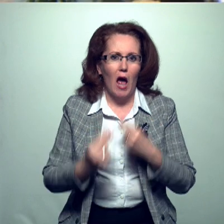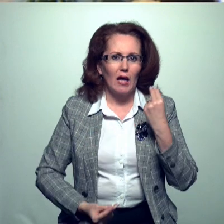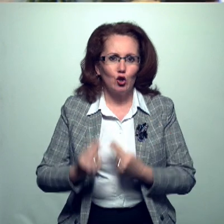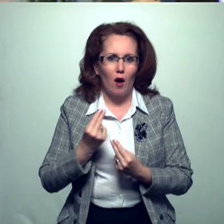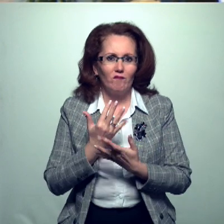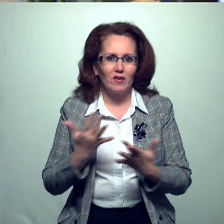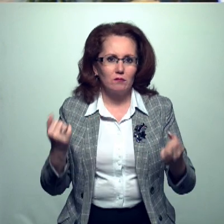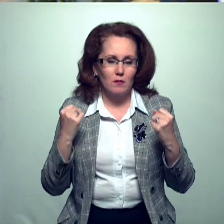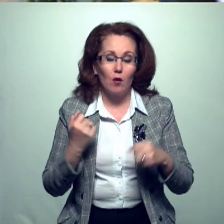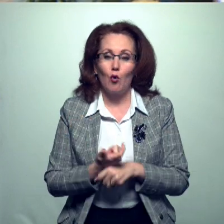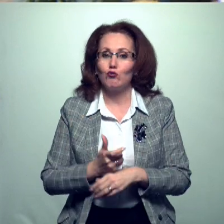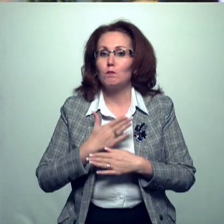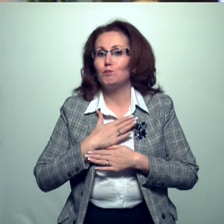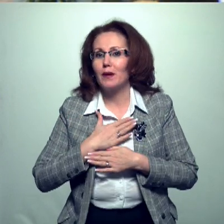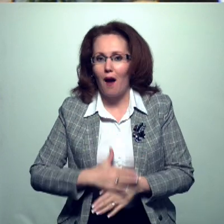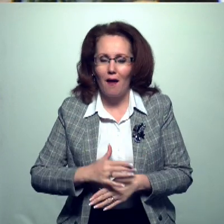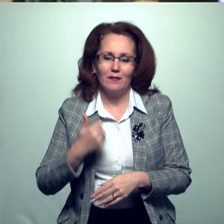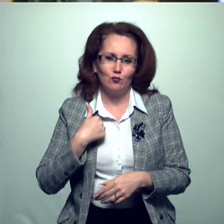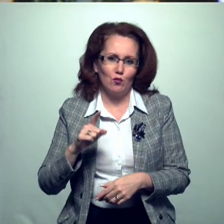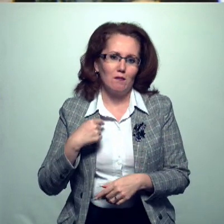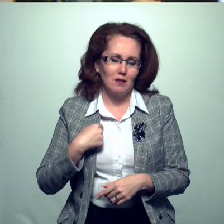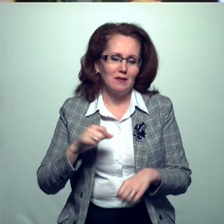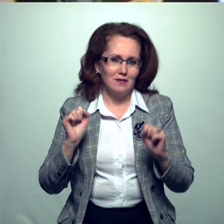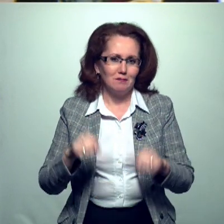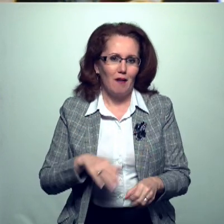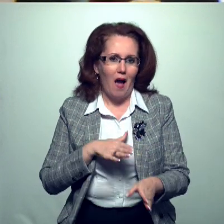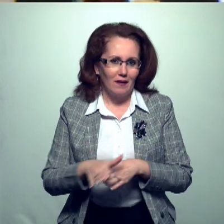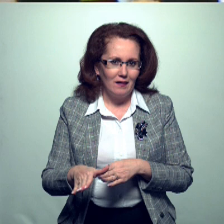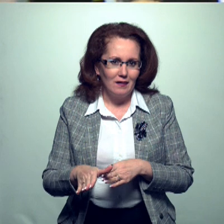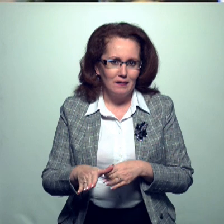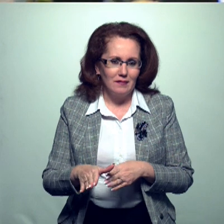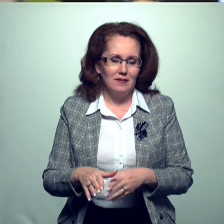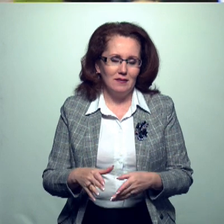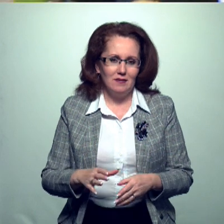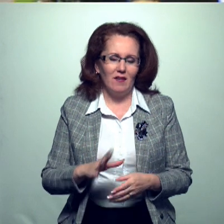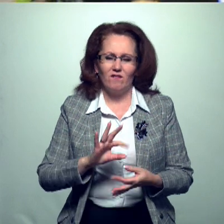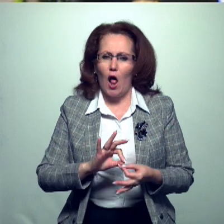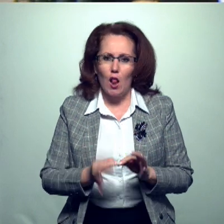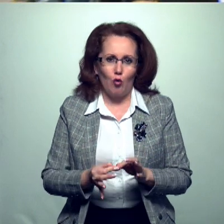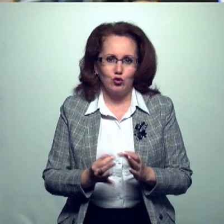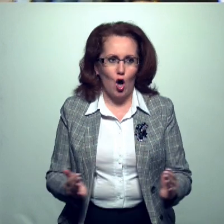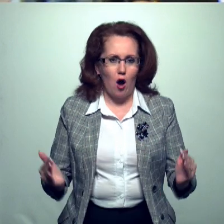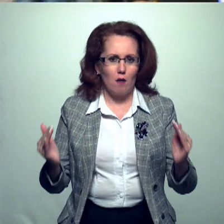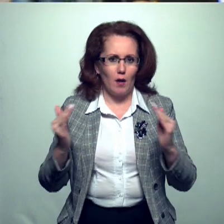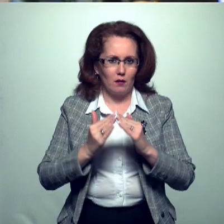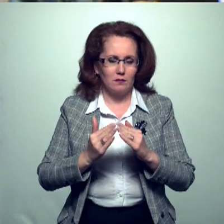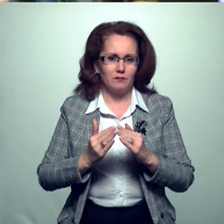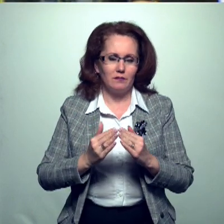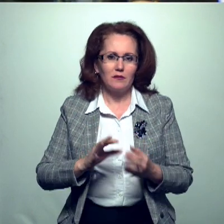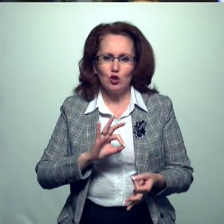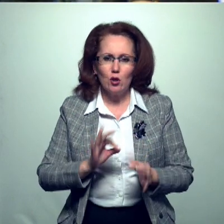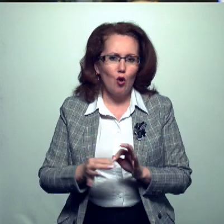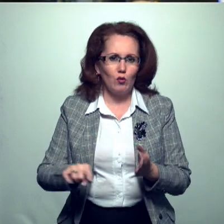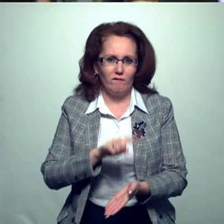Поэтому, да, очень приятно, что мы все-таки смогли вот такой сложный объект и